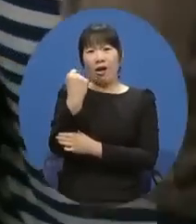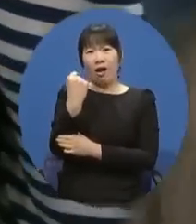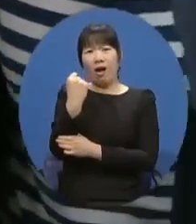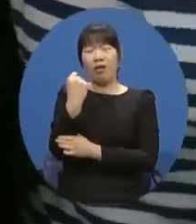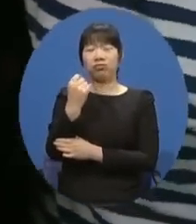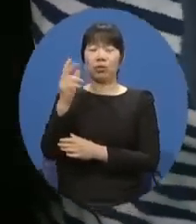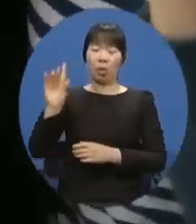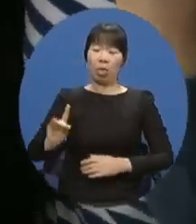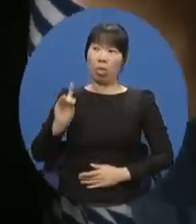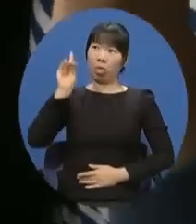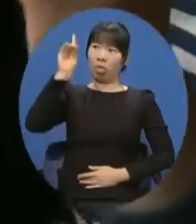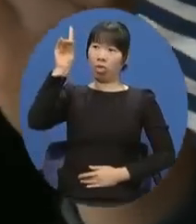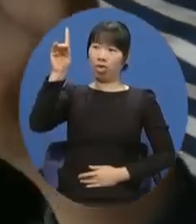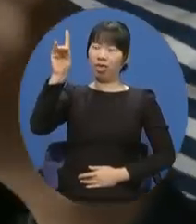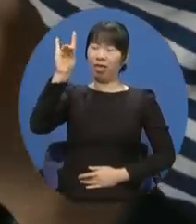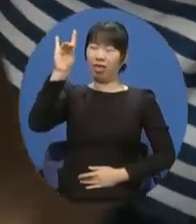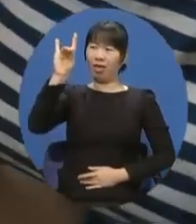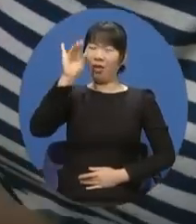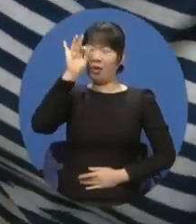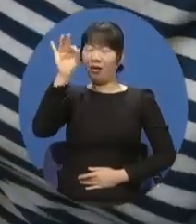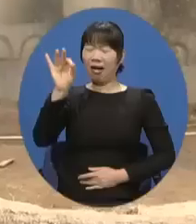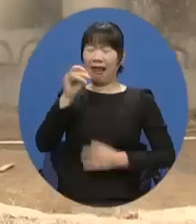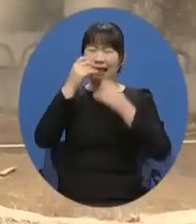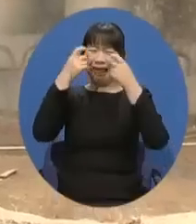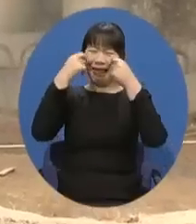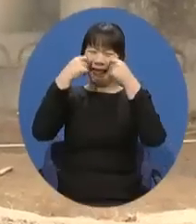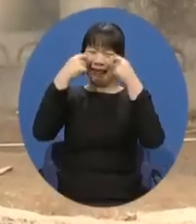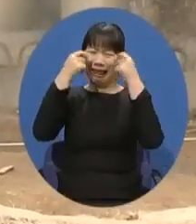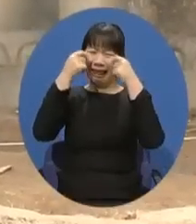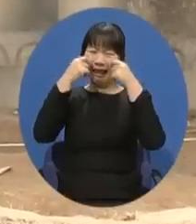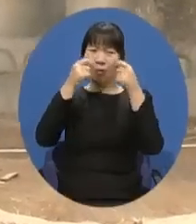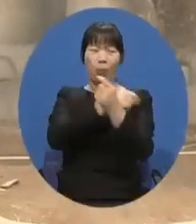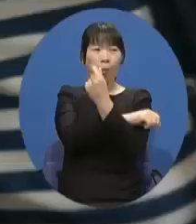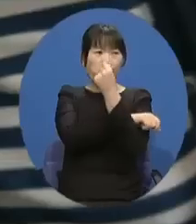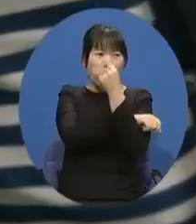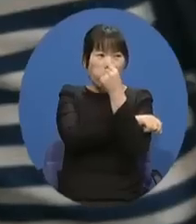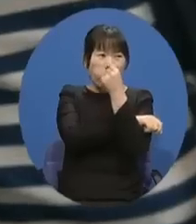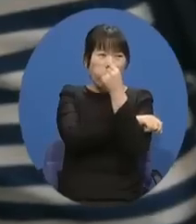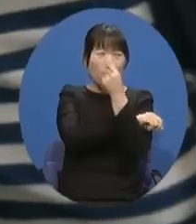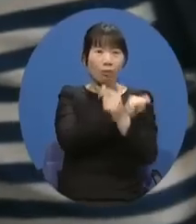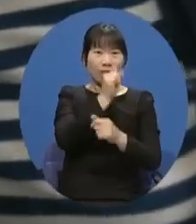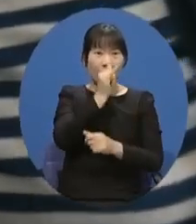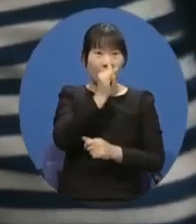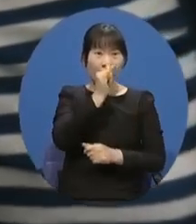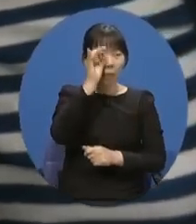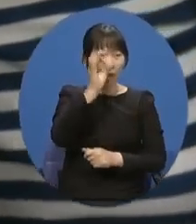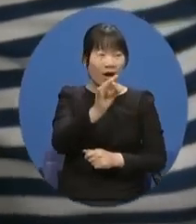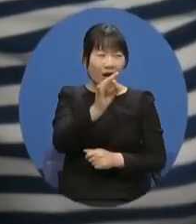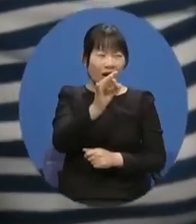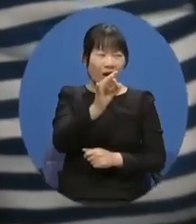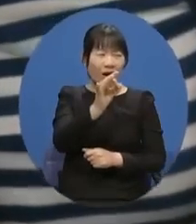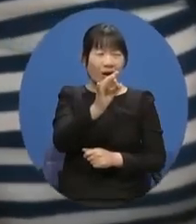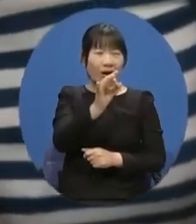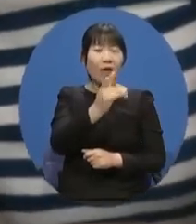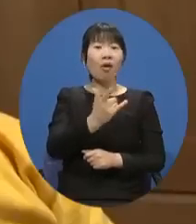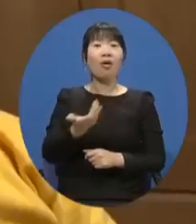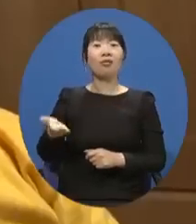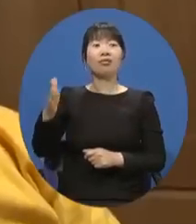보고 결국 울음을 터뜨리고 말았었죠. 코끼리 저기 있잖아. 코끼리 봐. 그랬던